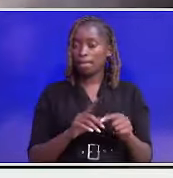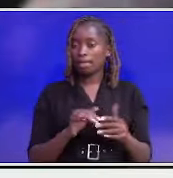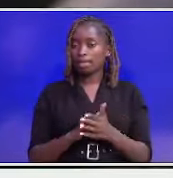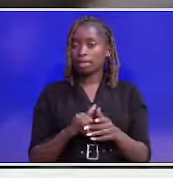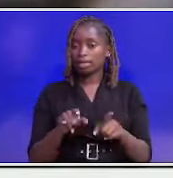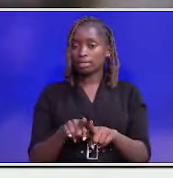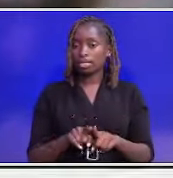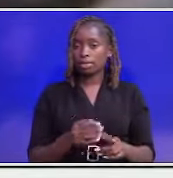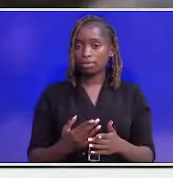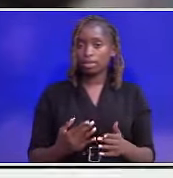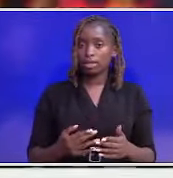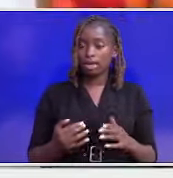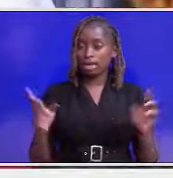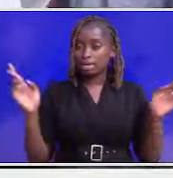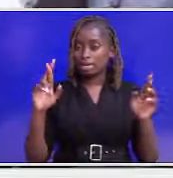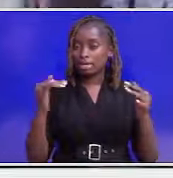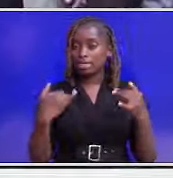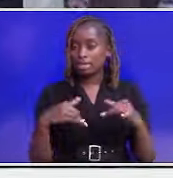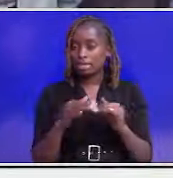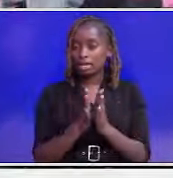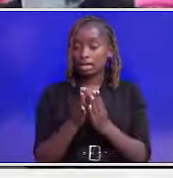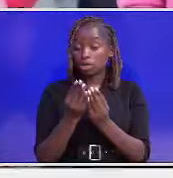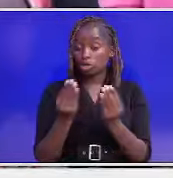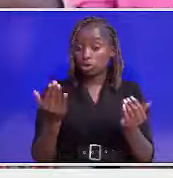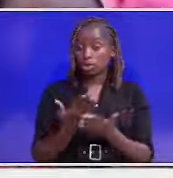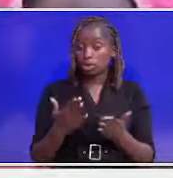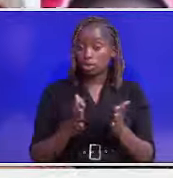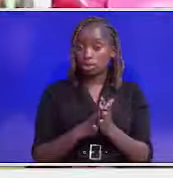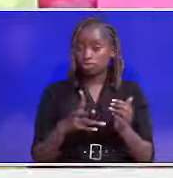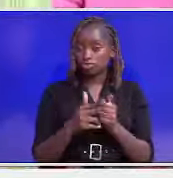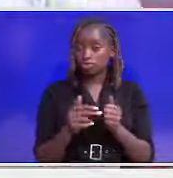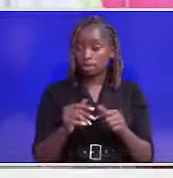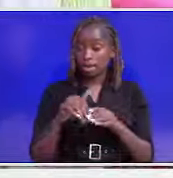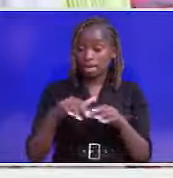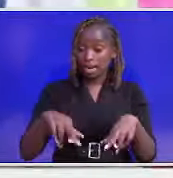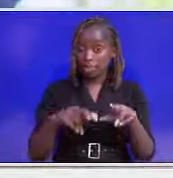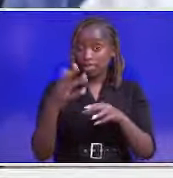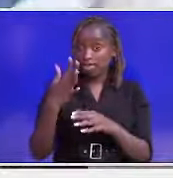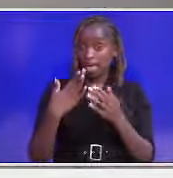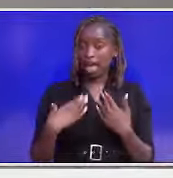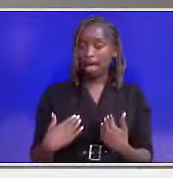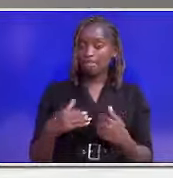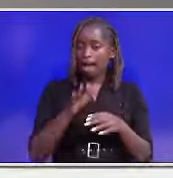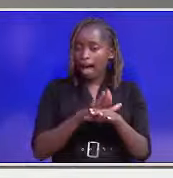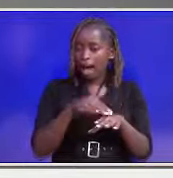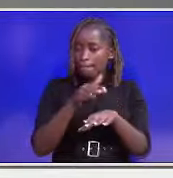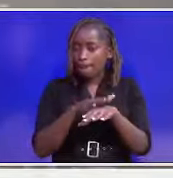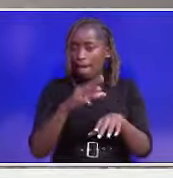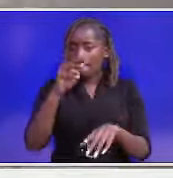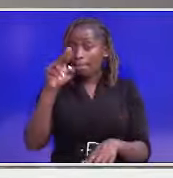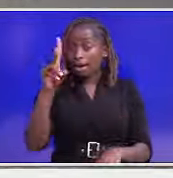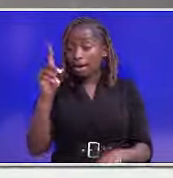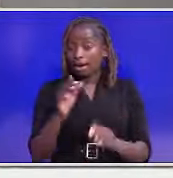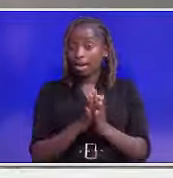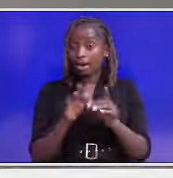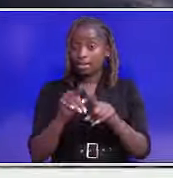kukabiliana na kisu. Mtoni kijana anapakwa matope mwili mzima, na aidha mjomba wake, jamaa